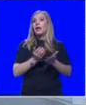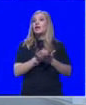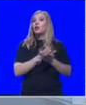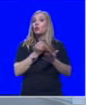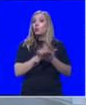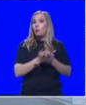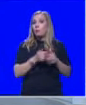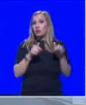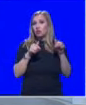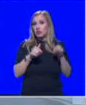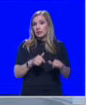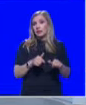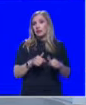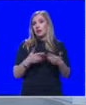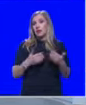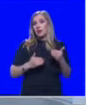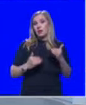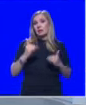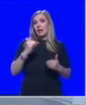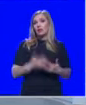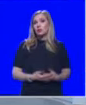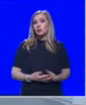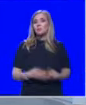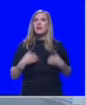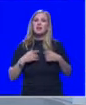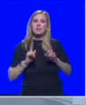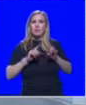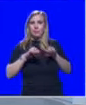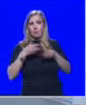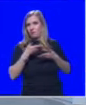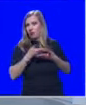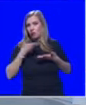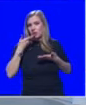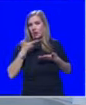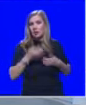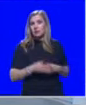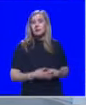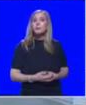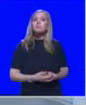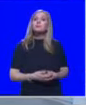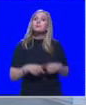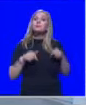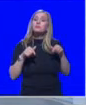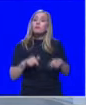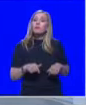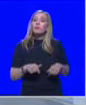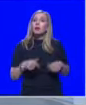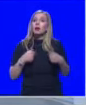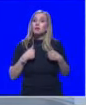Ловешките електромобили. Стига, моля ви се. Не, аз тук не съм съгласен. Мисля, че политиката фискалната е